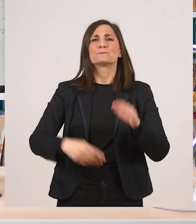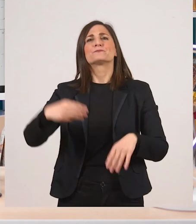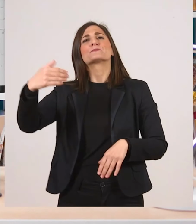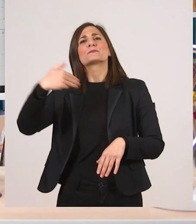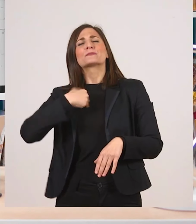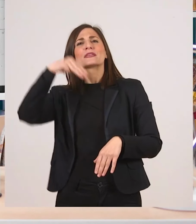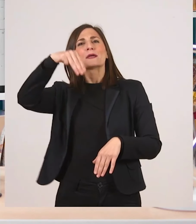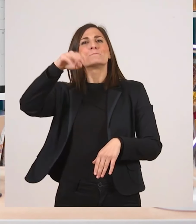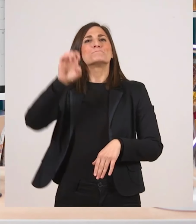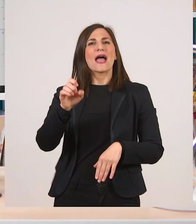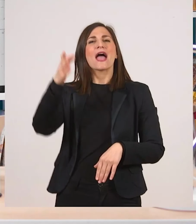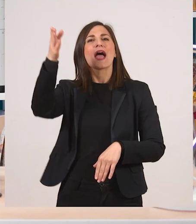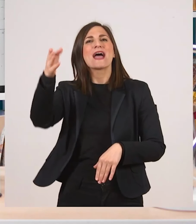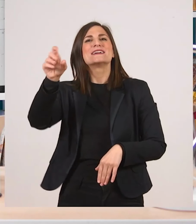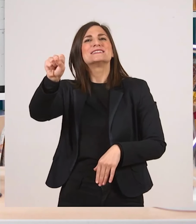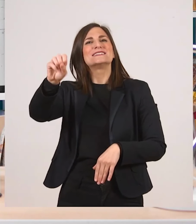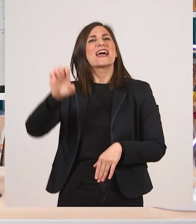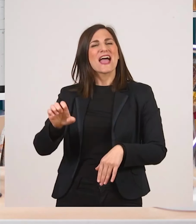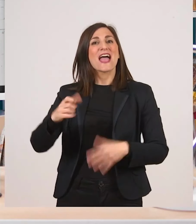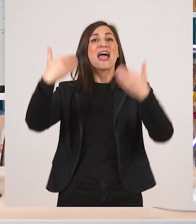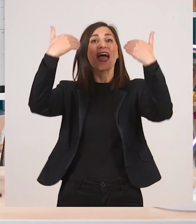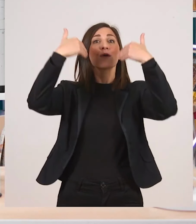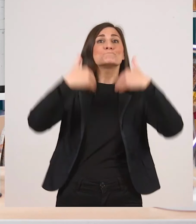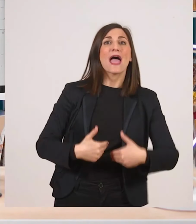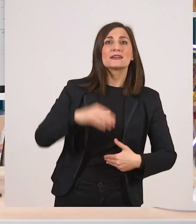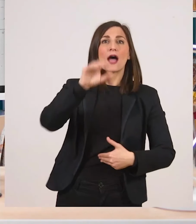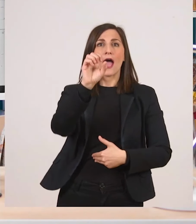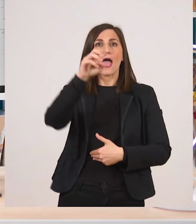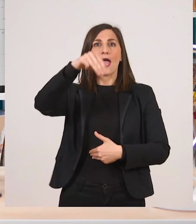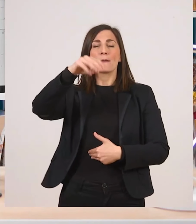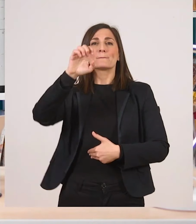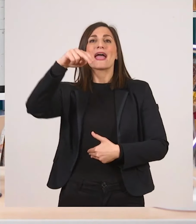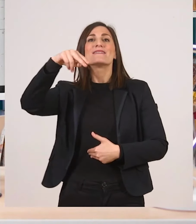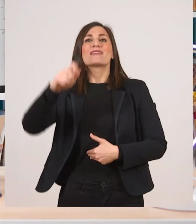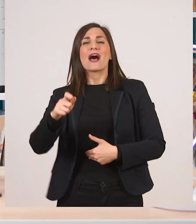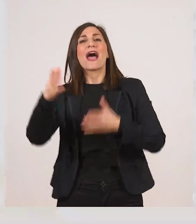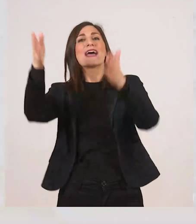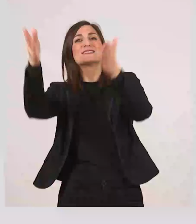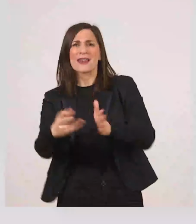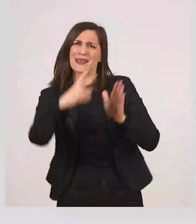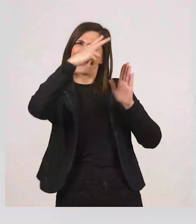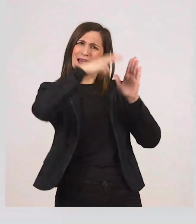σε, εμένα, εσένα. Τις βλέπετε και στη διαφάνεια. Okay.